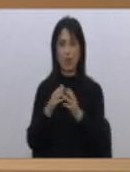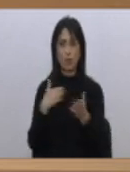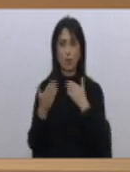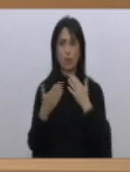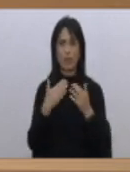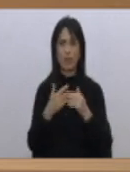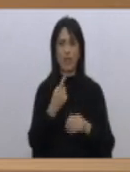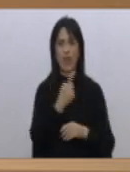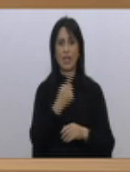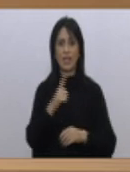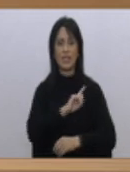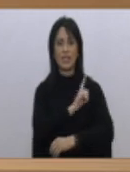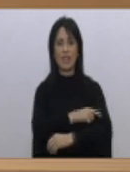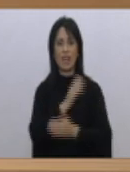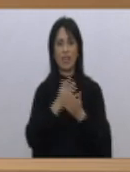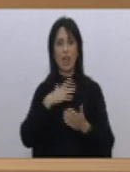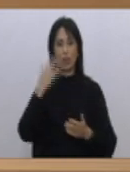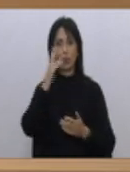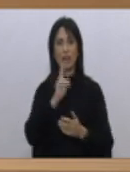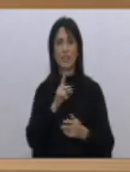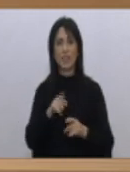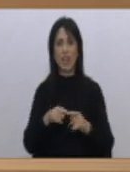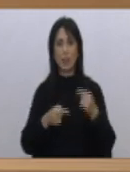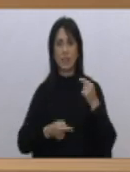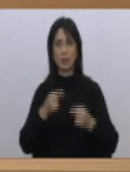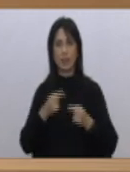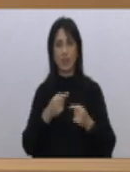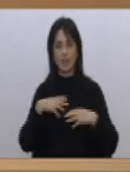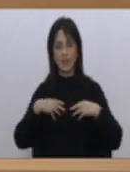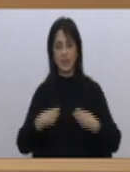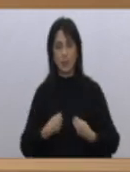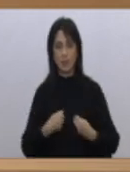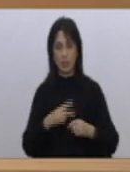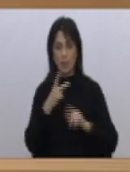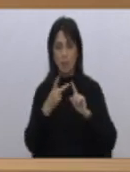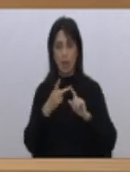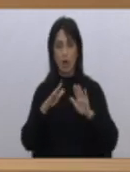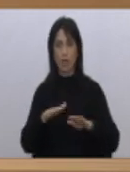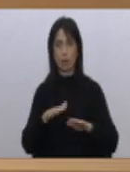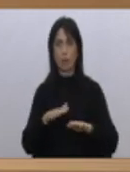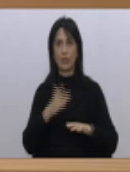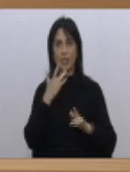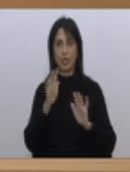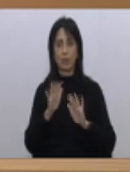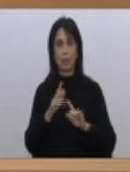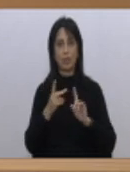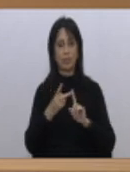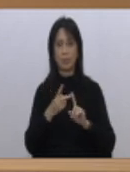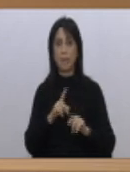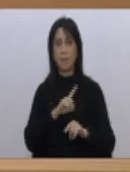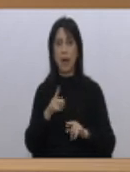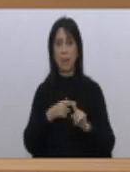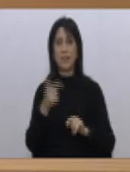ურთიერთობა? ერთადერთი ძალა ვართ ქართული ოსმა, რომელიც ამას ებრძვის. სამწუხაროა, რომ მეორე ადგილზეა ნაციონალურ მოძრაობა, მაგრამ